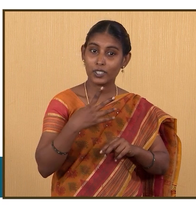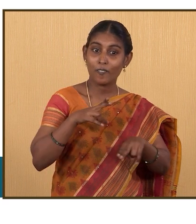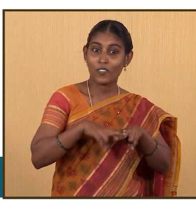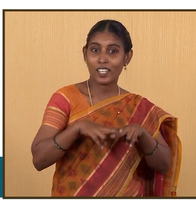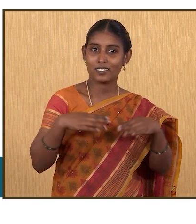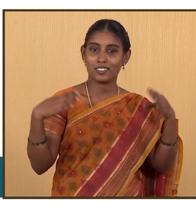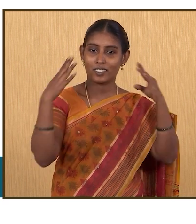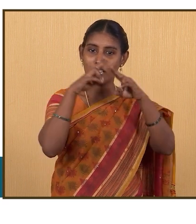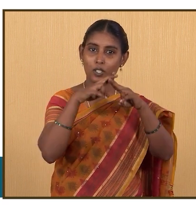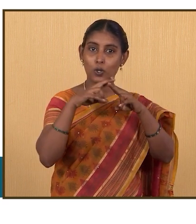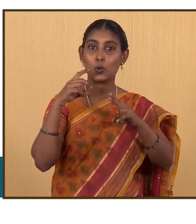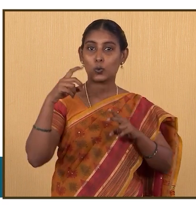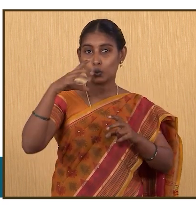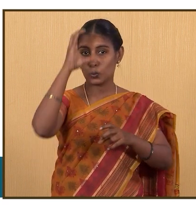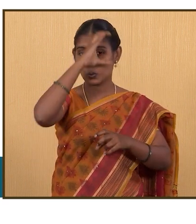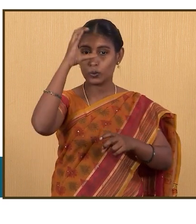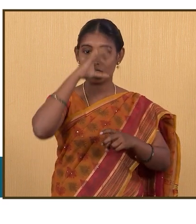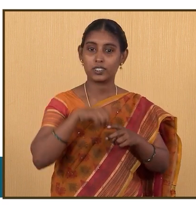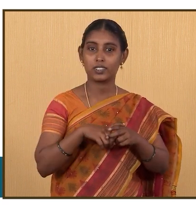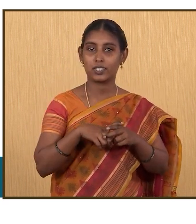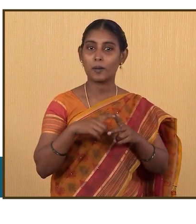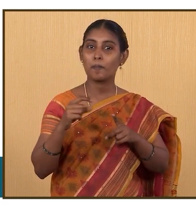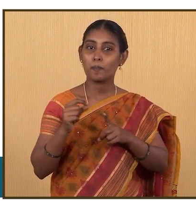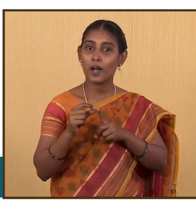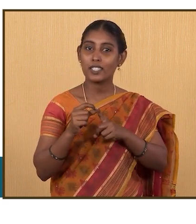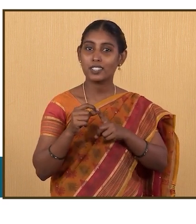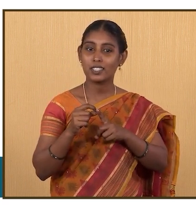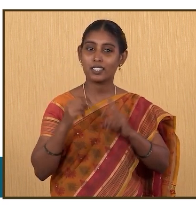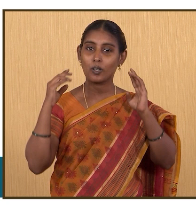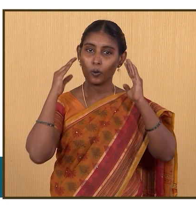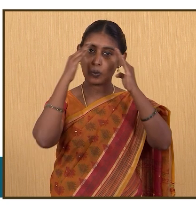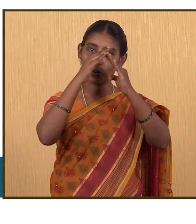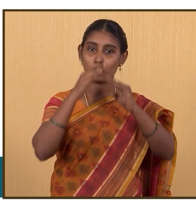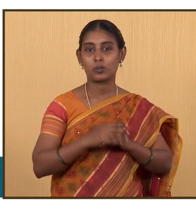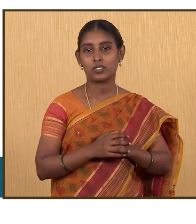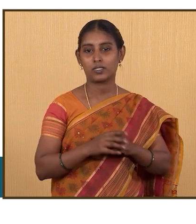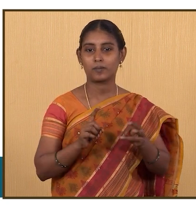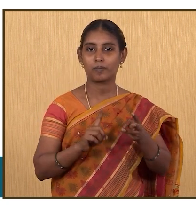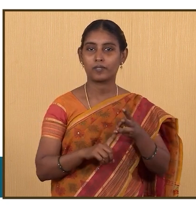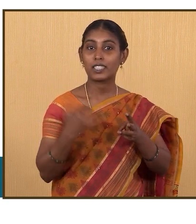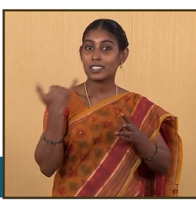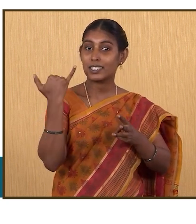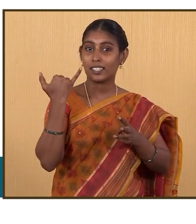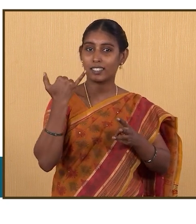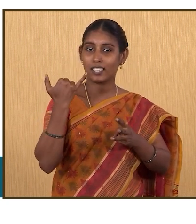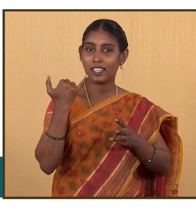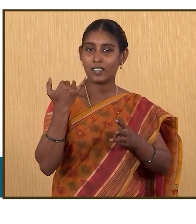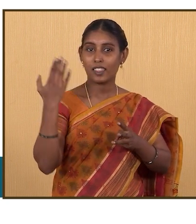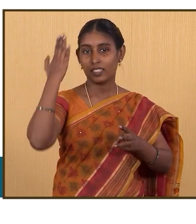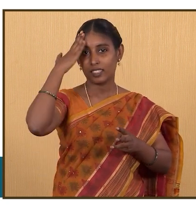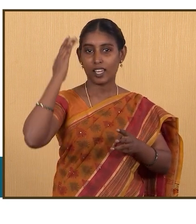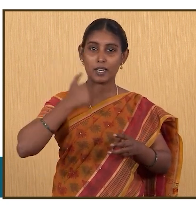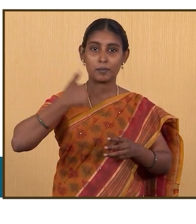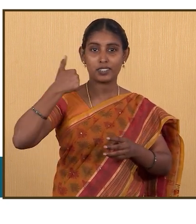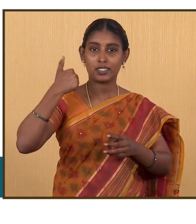லூயிஸ் கோட்டை பாண்டிச்சேரி, புனித ஜார்ஜ் கோட்டை சென்னை. அதாவது புனித ஜார்ஜ் கோட்டைனா நம்ம இப்போ